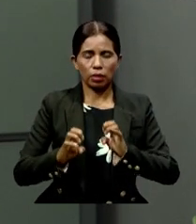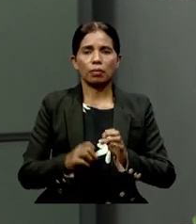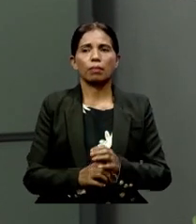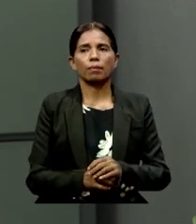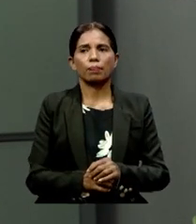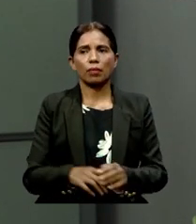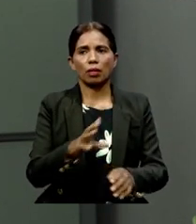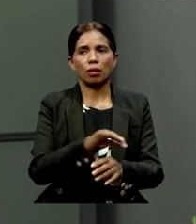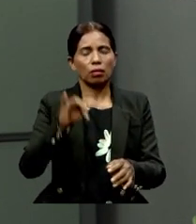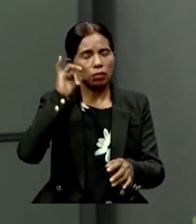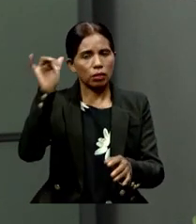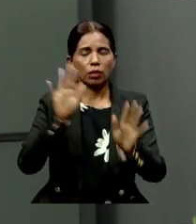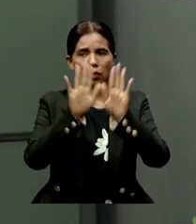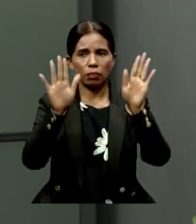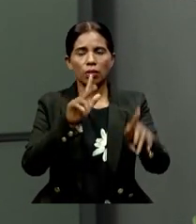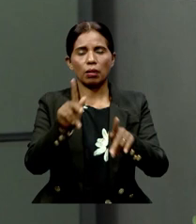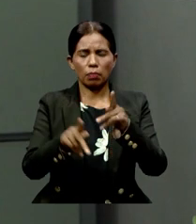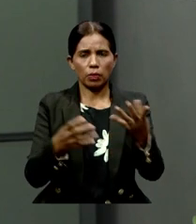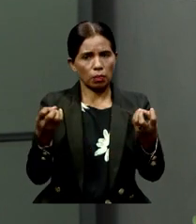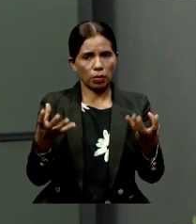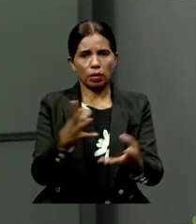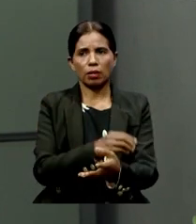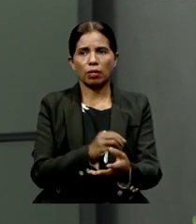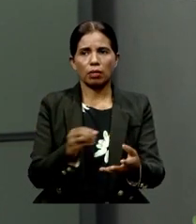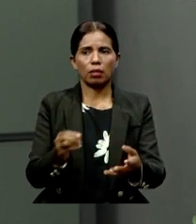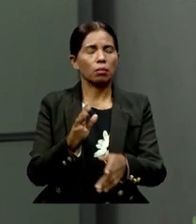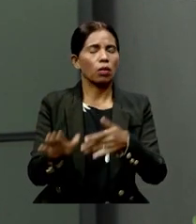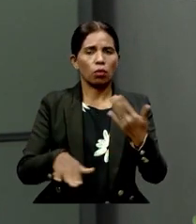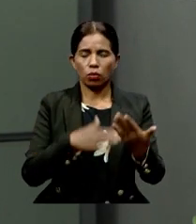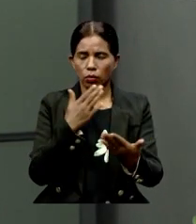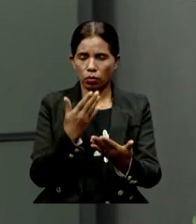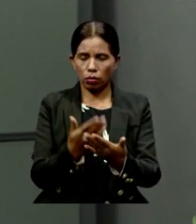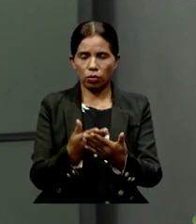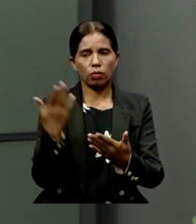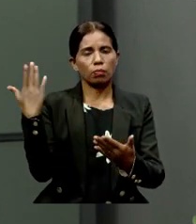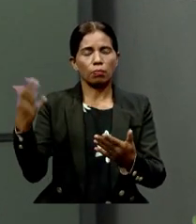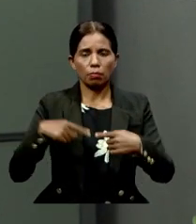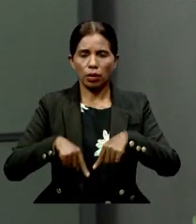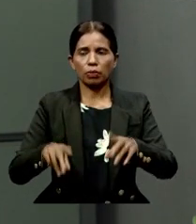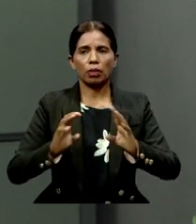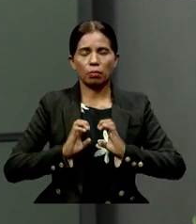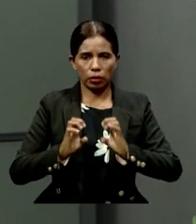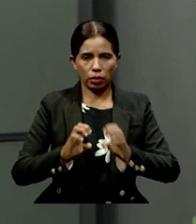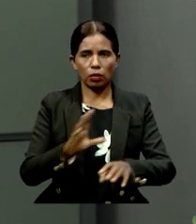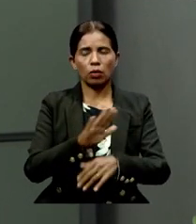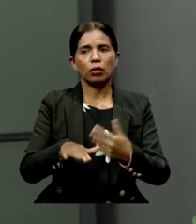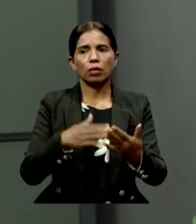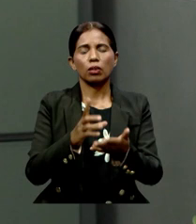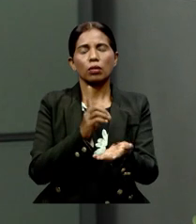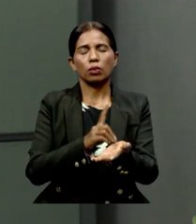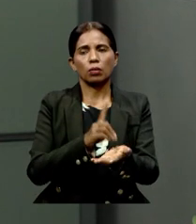ansan osek iha domingo, em harus barak ema antri hoto iha emergency, antrian emergency. Iha emergency quando medok ida